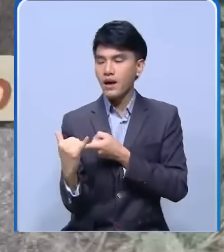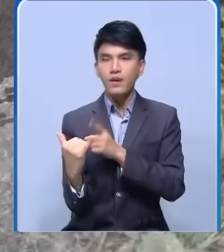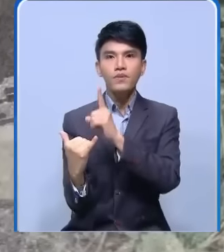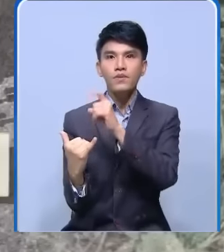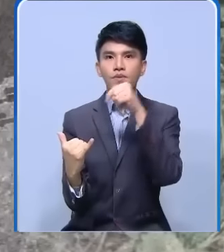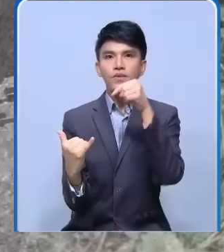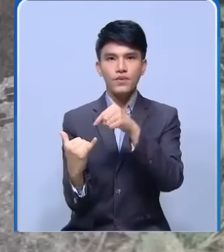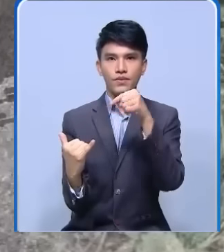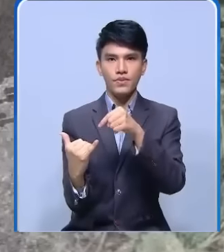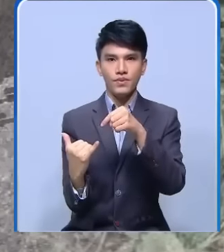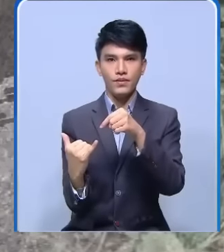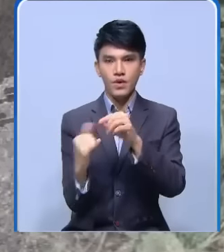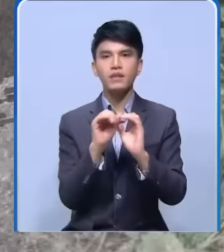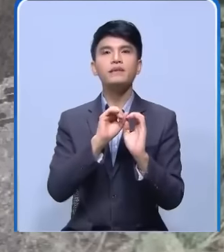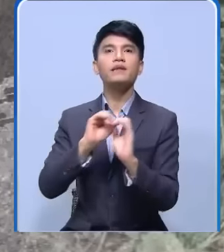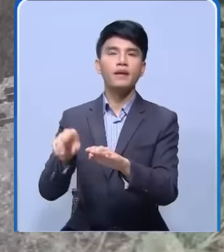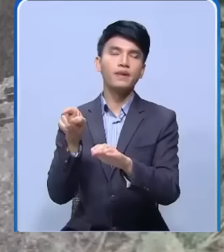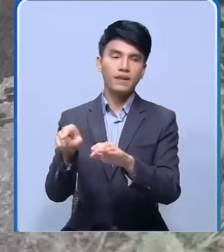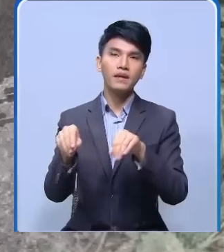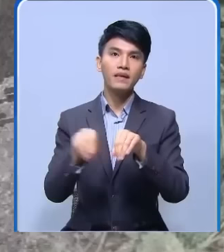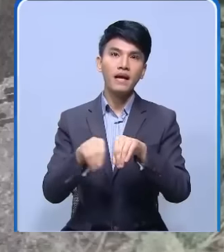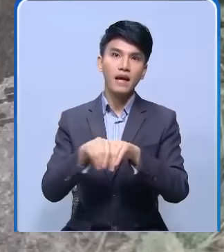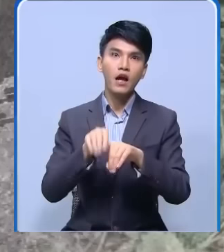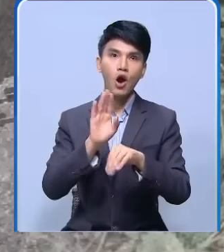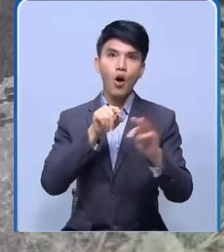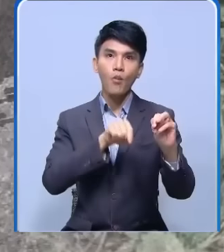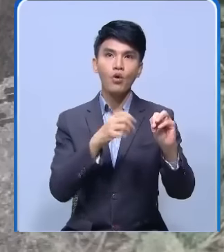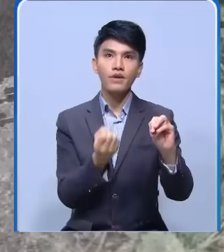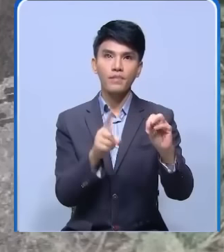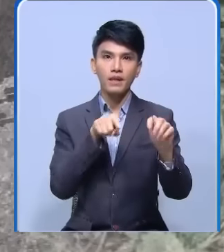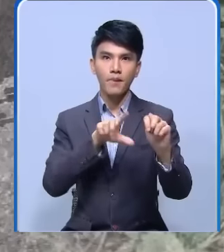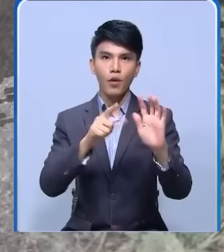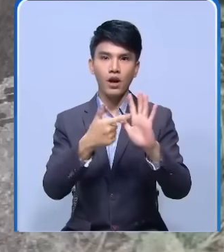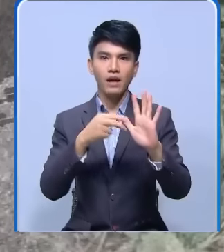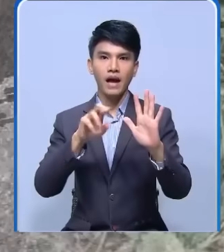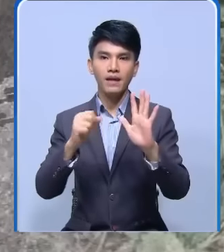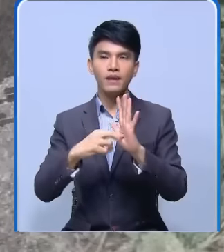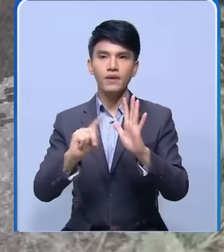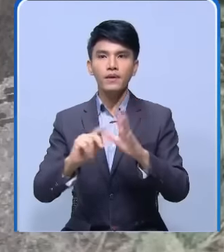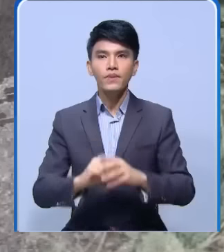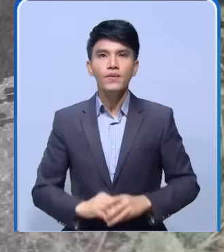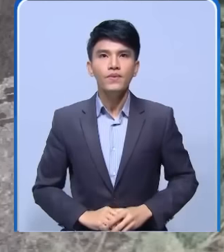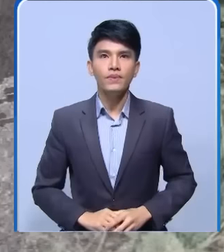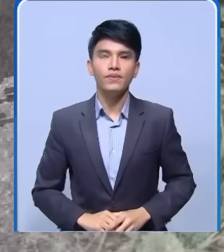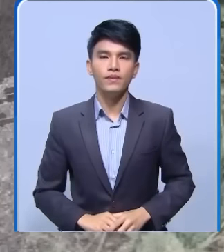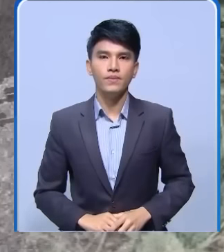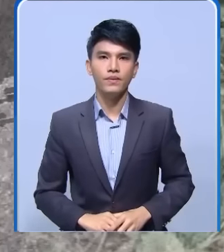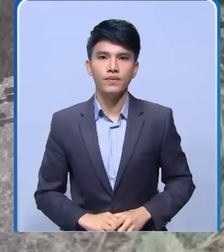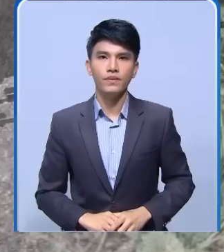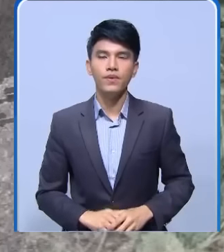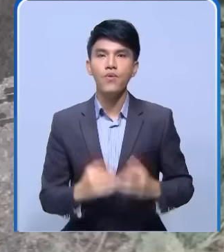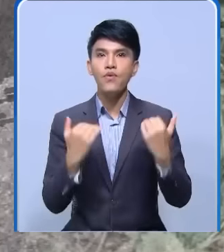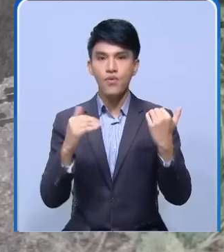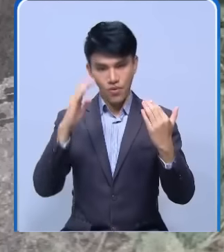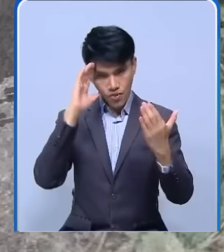อก่อนนำศพมาทิ้งในป่าละมอข้างทางในพื้นที่หมู่ที่11ตำบลลานสักอำเภอลานสักนะคะเรื่องนี้พลตรวจต